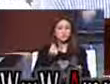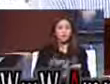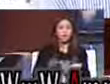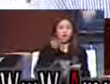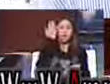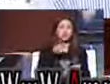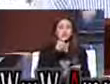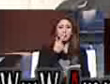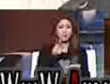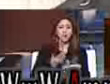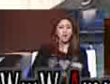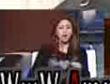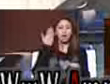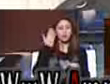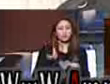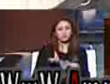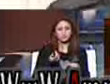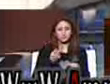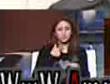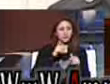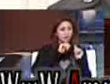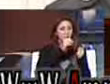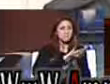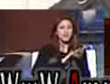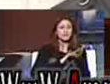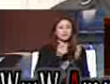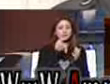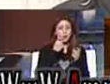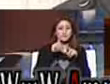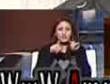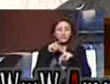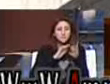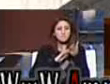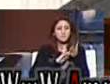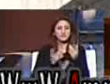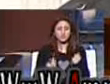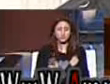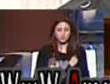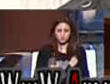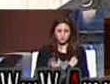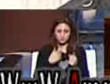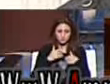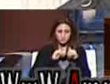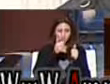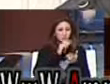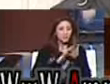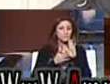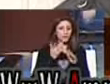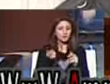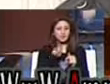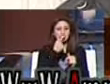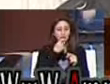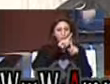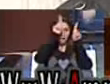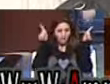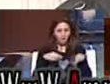كان غالي كان تبلي كان في الحضانه. موضوع نقص الادويه والحاجات دي بتبقى من الصيدلي نفسه بيسمع ان في دواء هينقص من السوق او بيسمع ان في